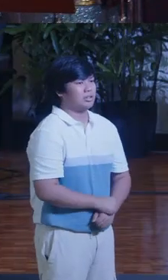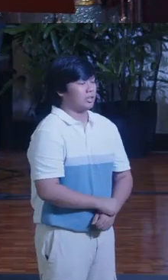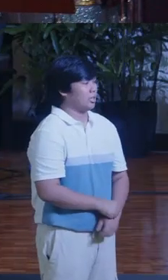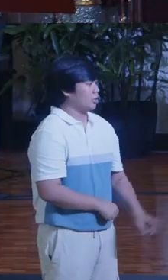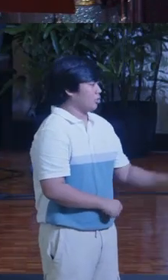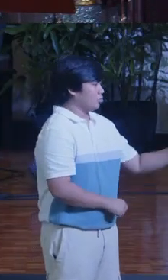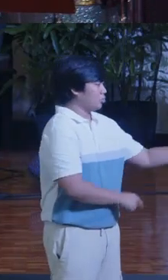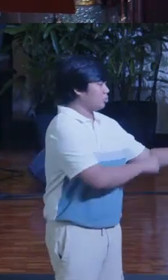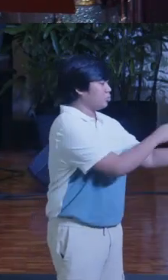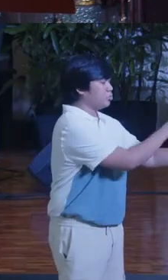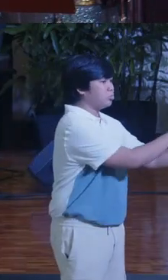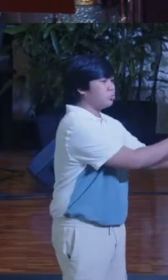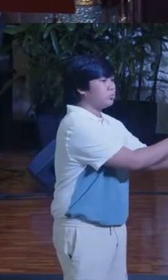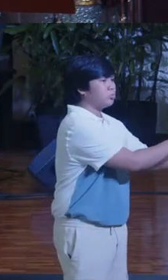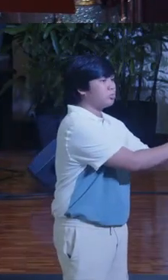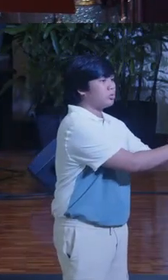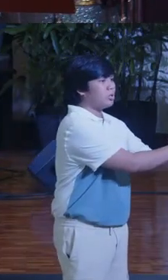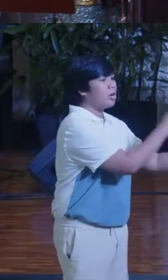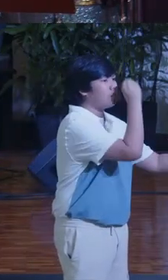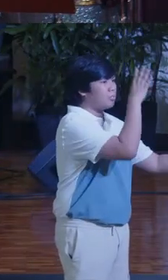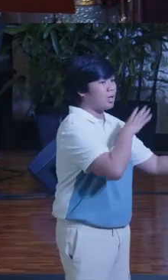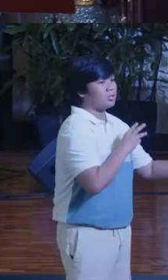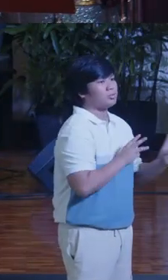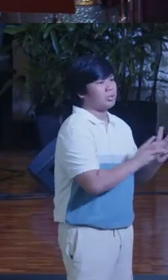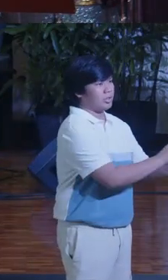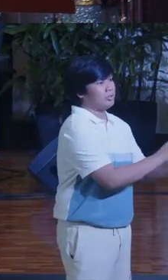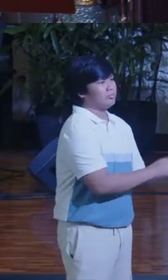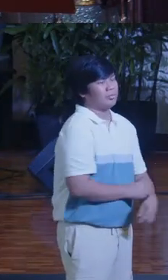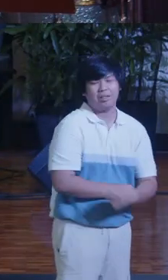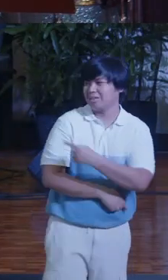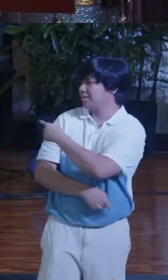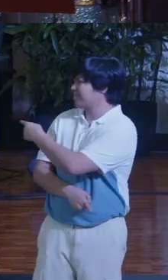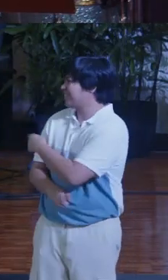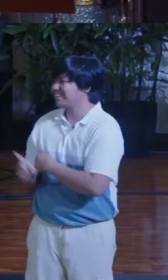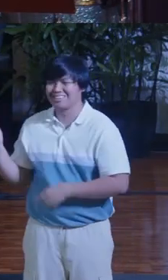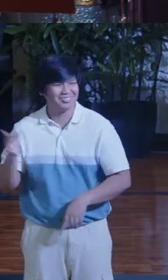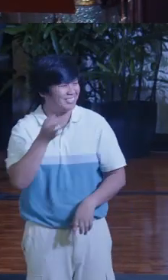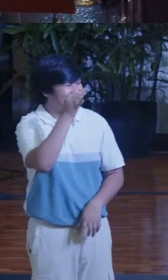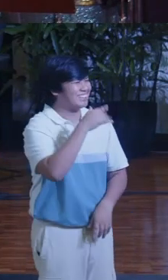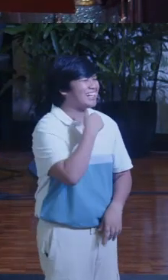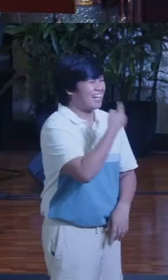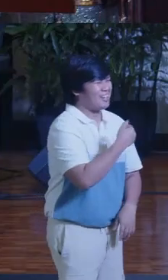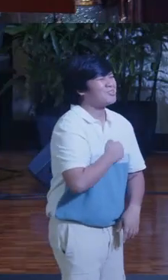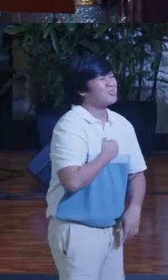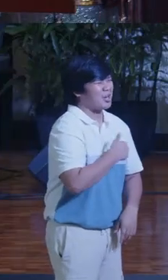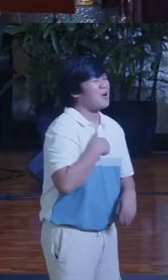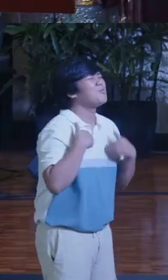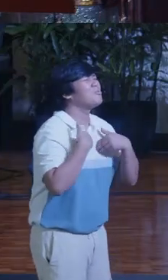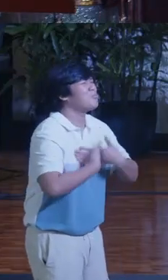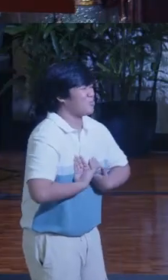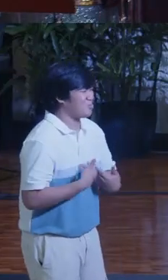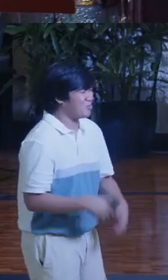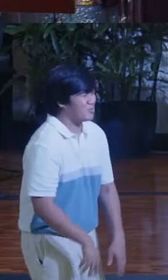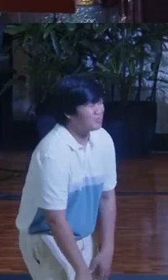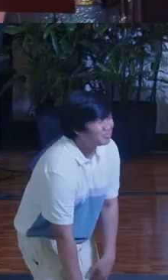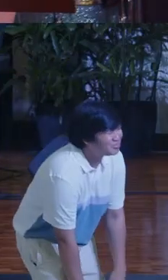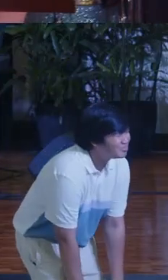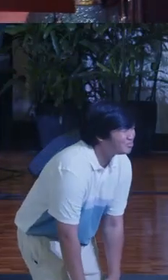Uupo na po ako, no? Medyo pinilit ko pong tumayo. Pero masakit na po ang tuhod